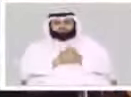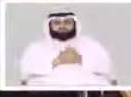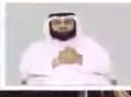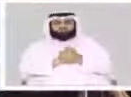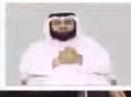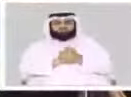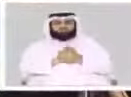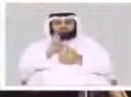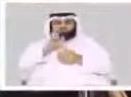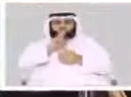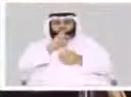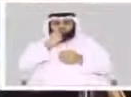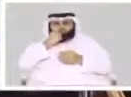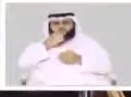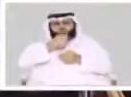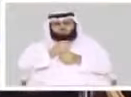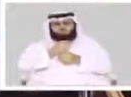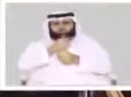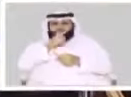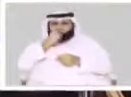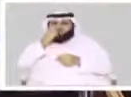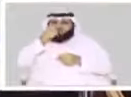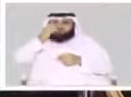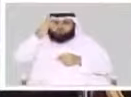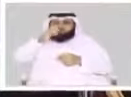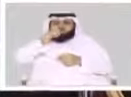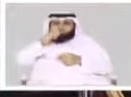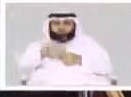أنا أريد أن أقف عند قوله تعالى